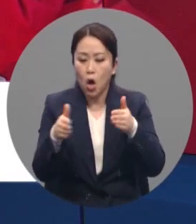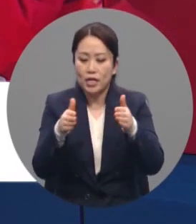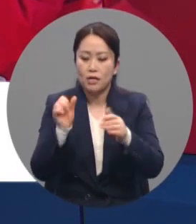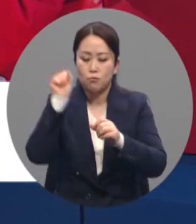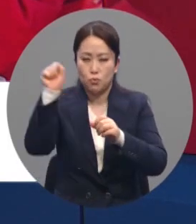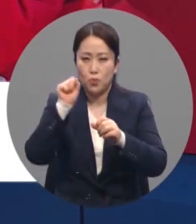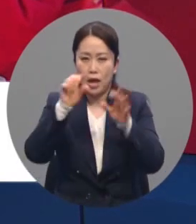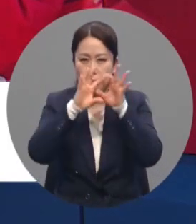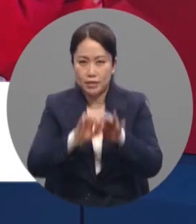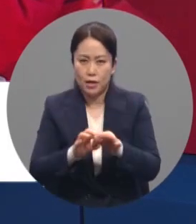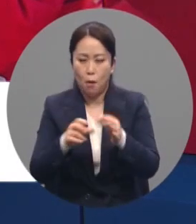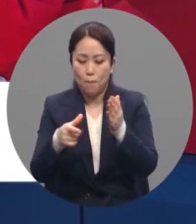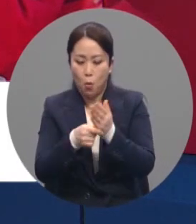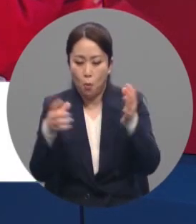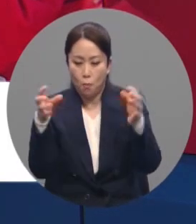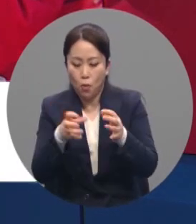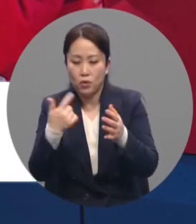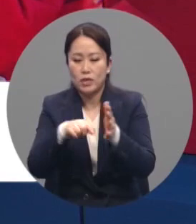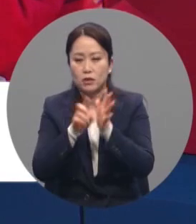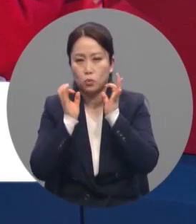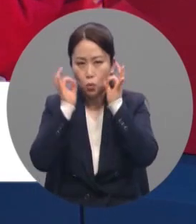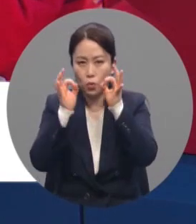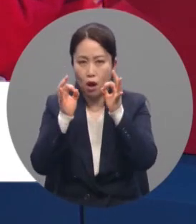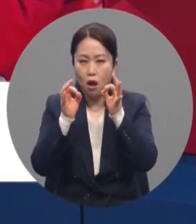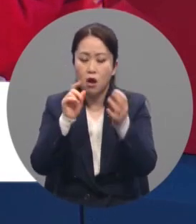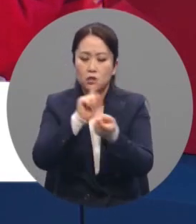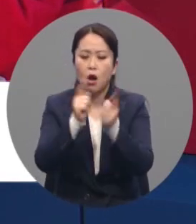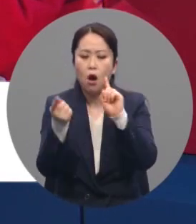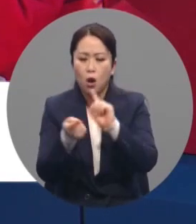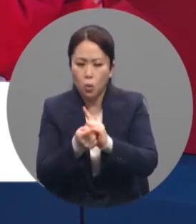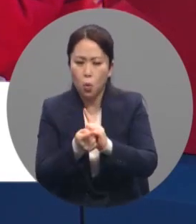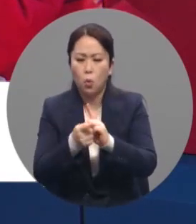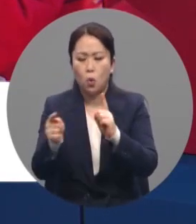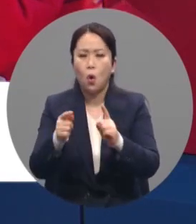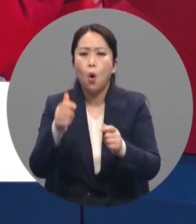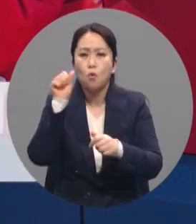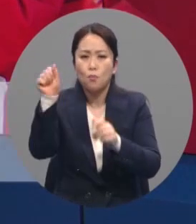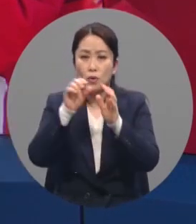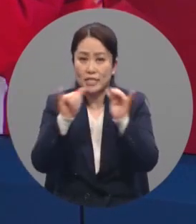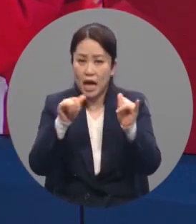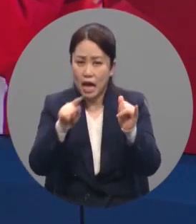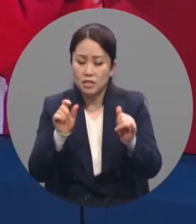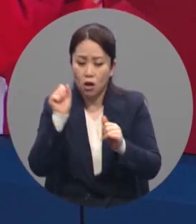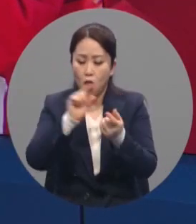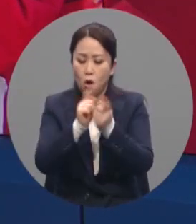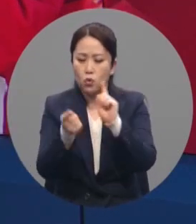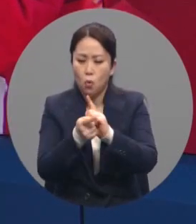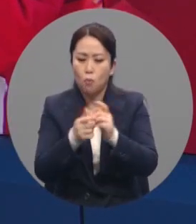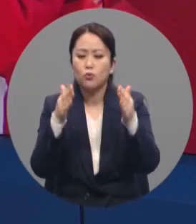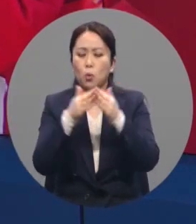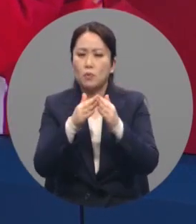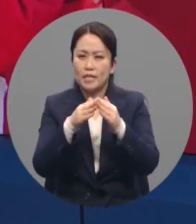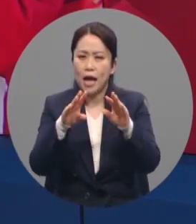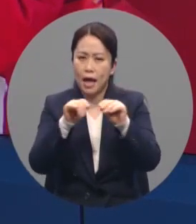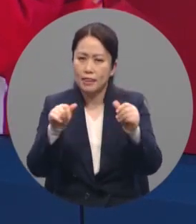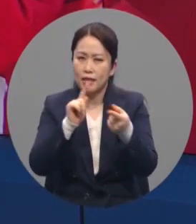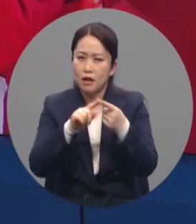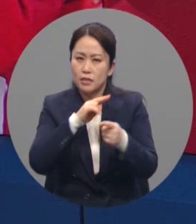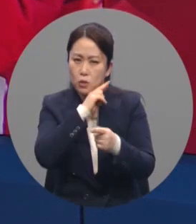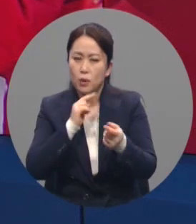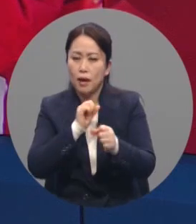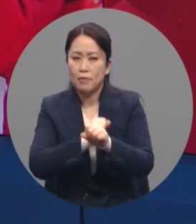나섰습니다. 양 캠프에서도 상대 후보의 부동산 의혹을 제기하며 치열한 공방전을 벌이고 있습니다. 박준호